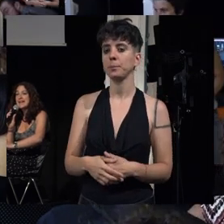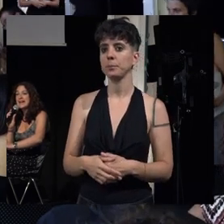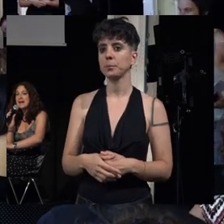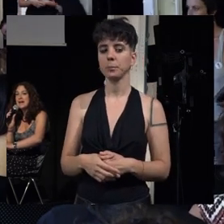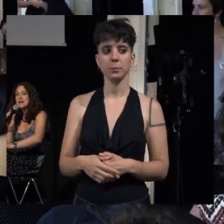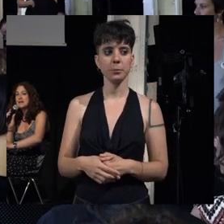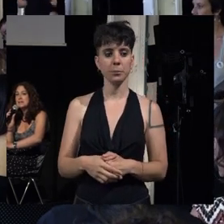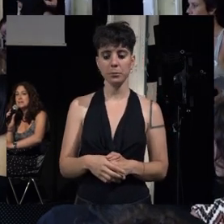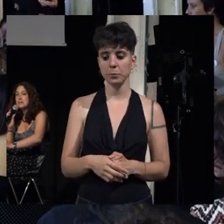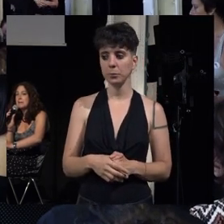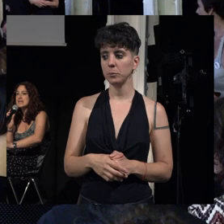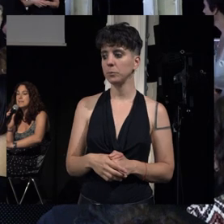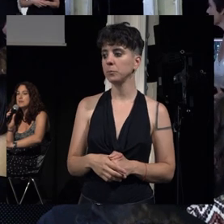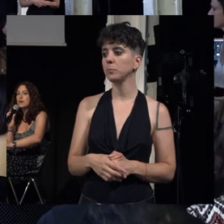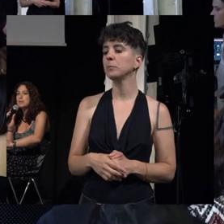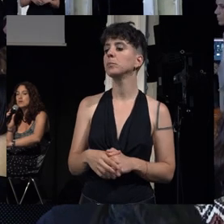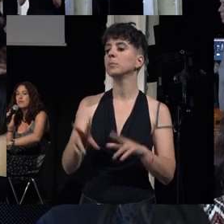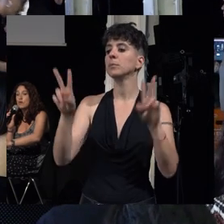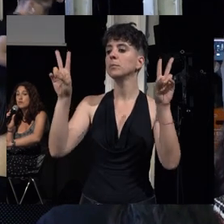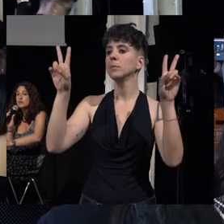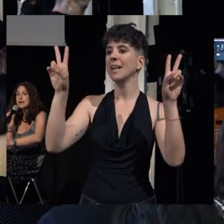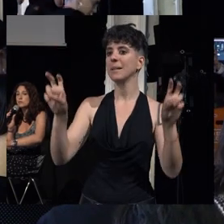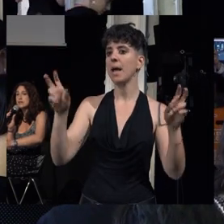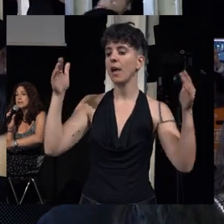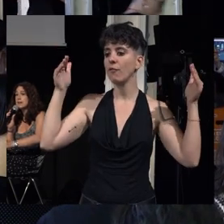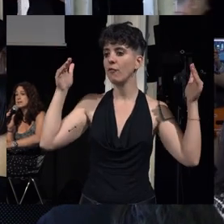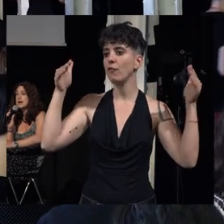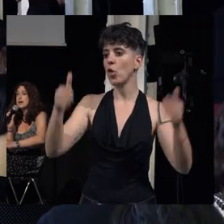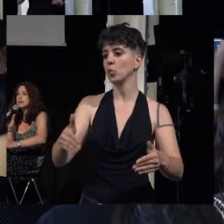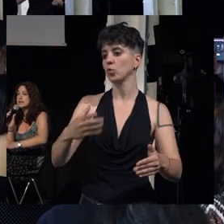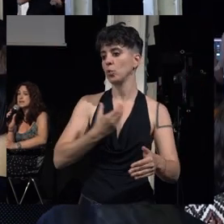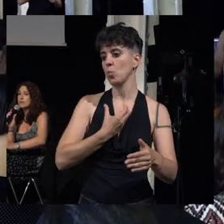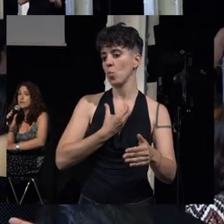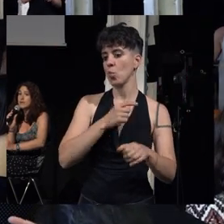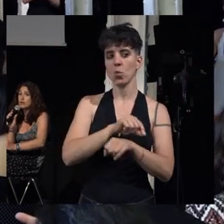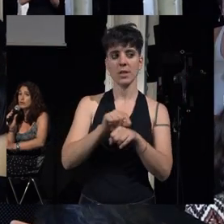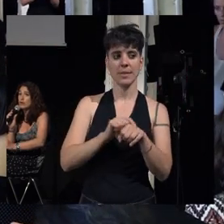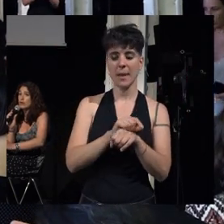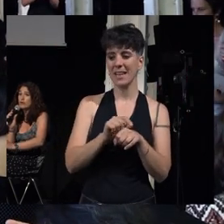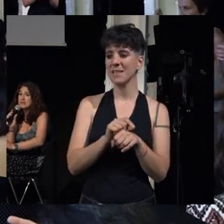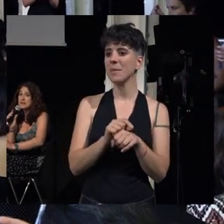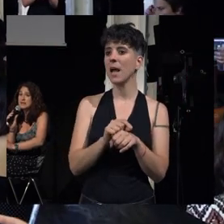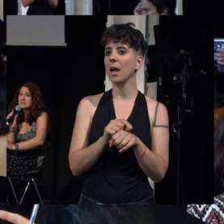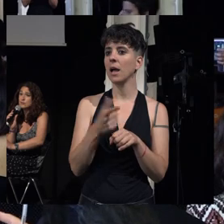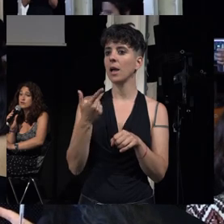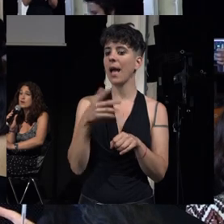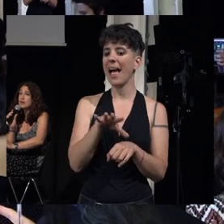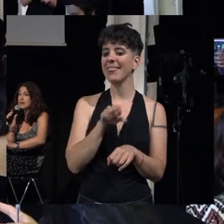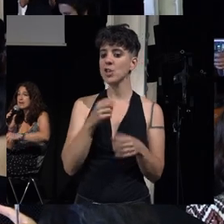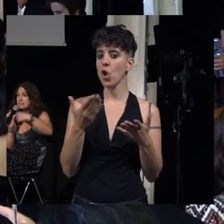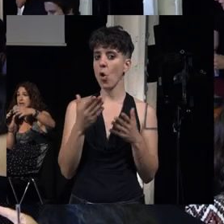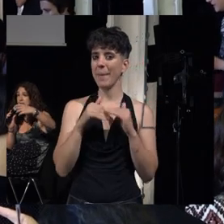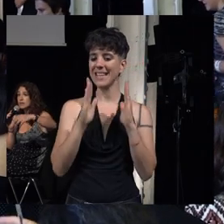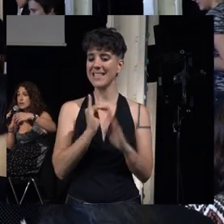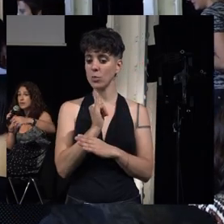Tema que, bé, en principi es volia posar el focus en aquest municipalisme, entès, òbviament, no des de la institució, que